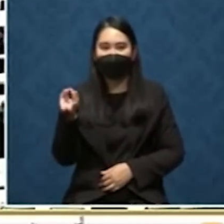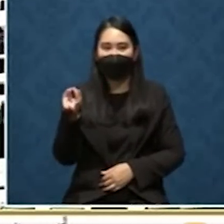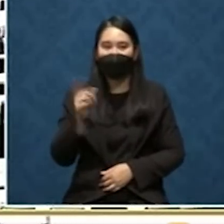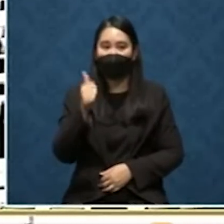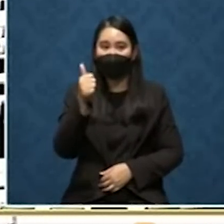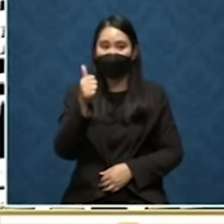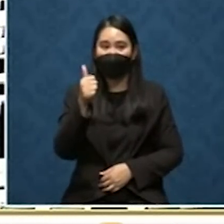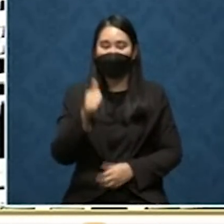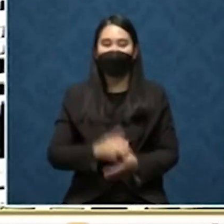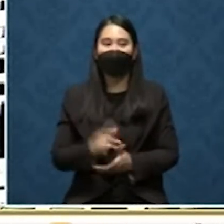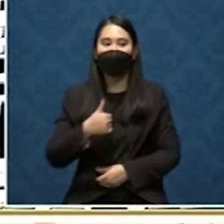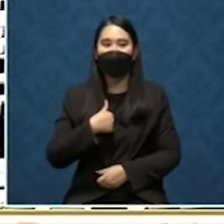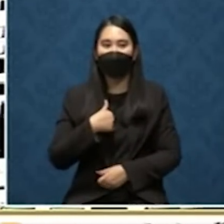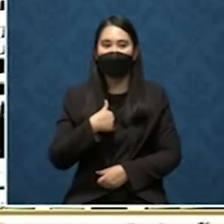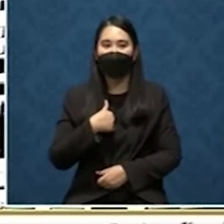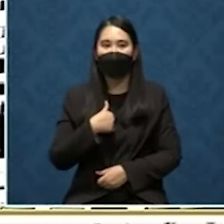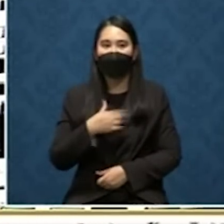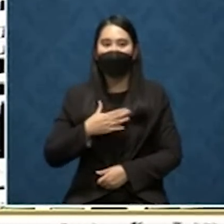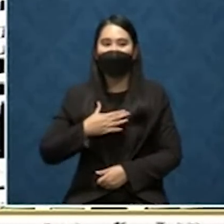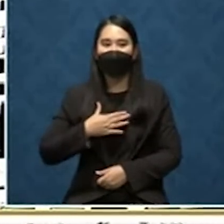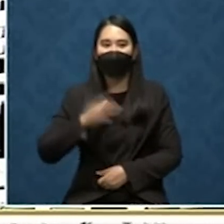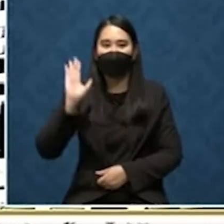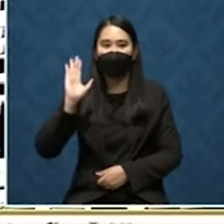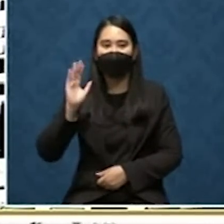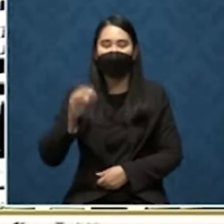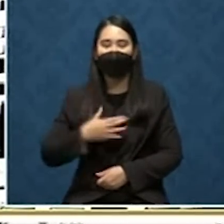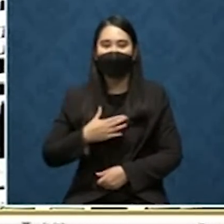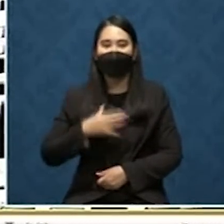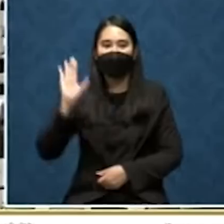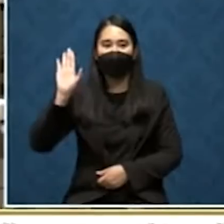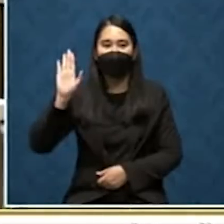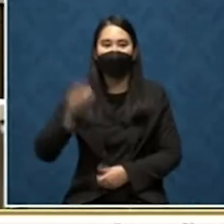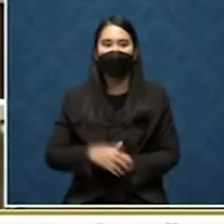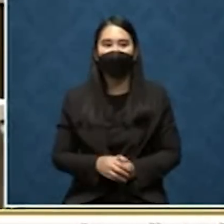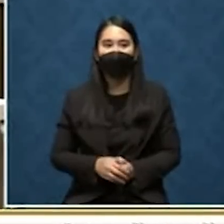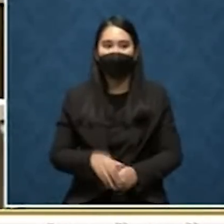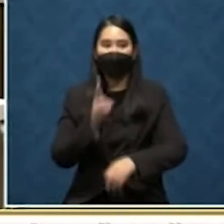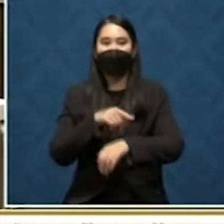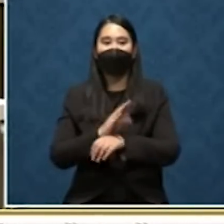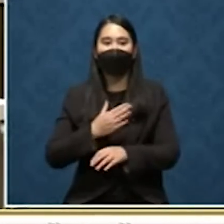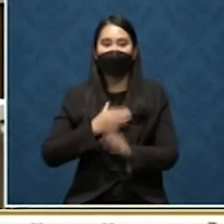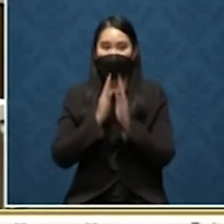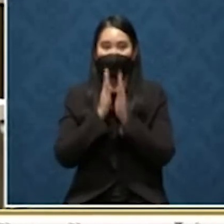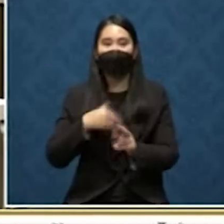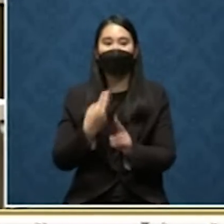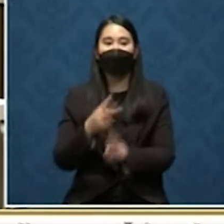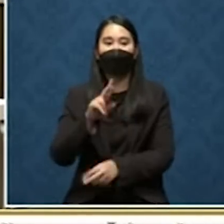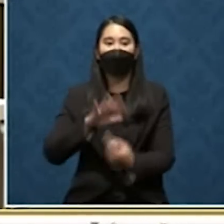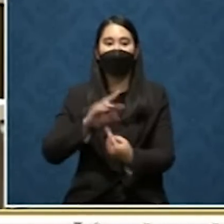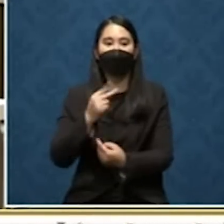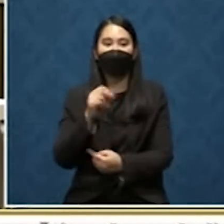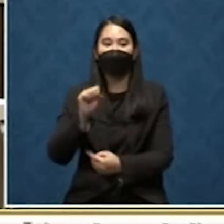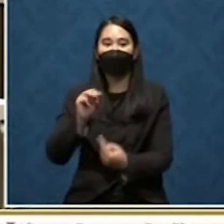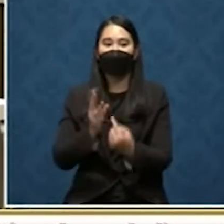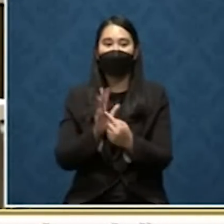รง